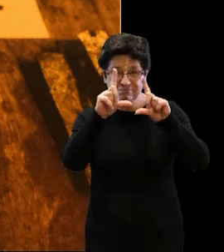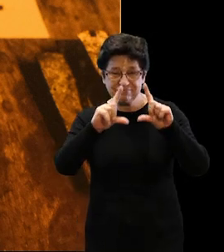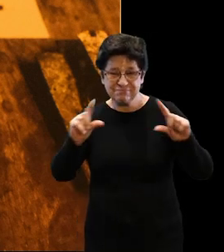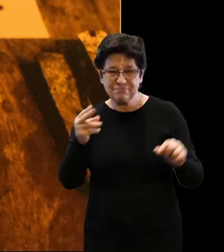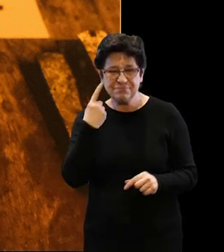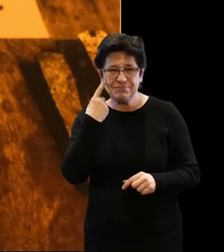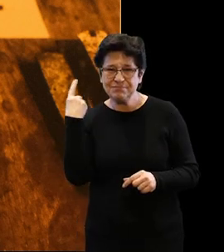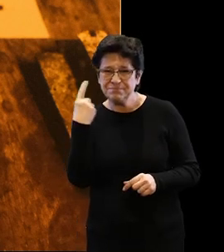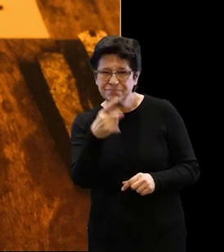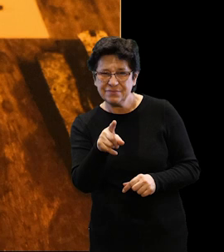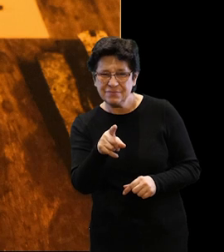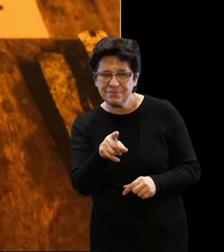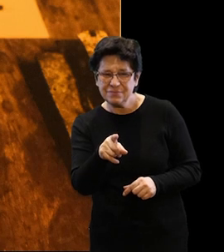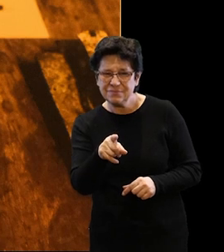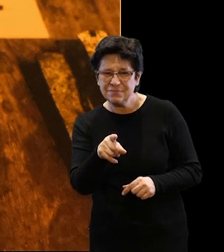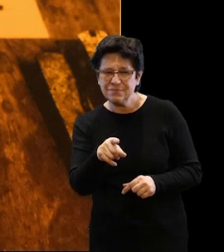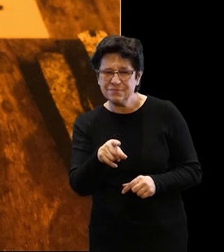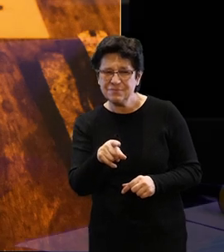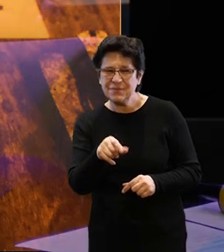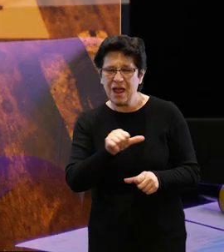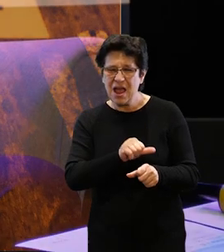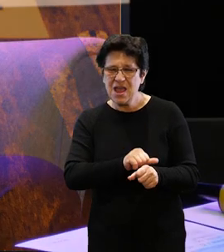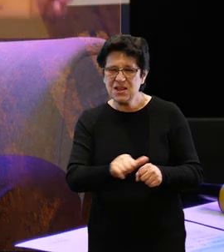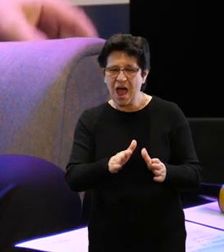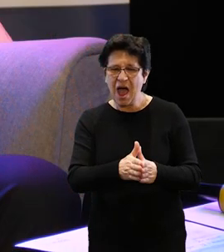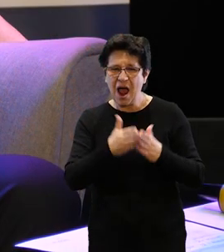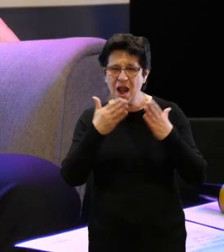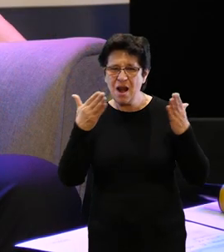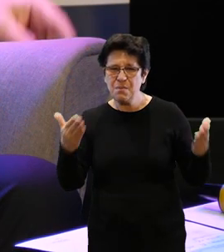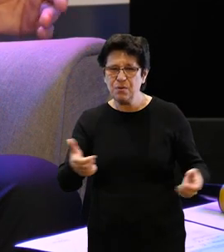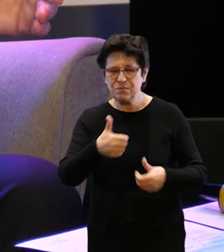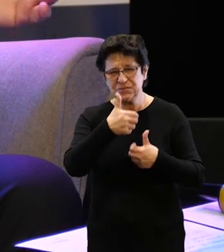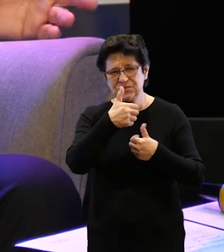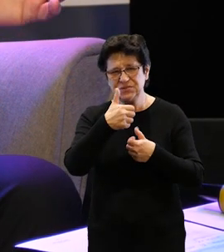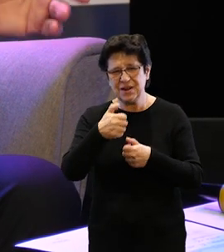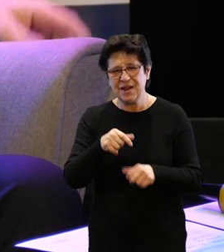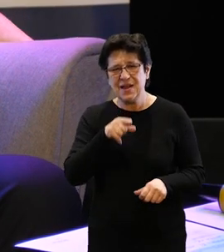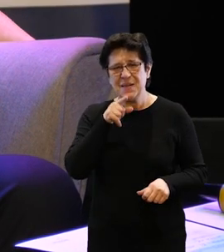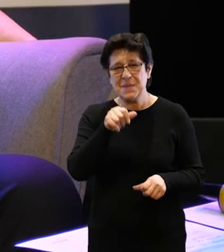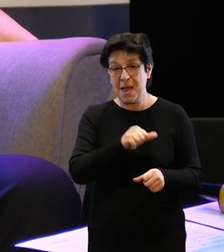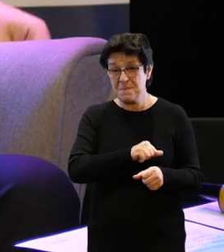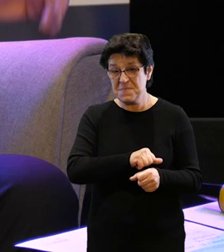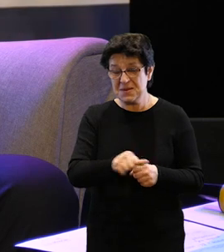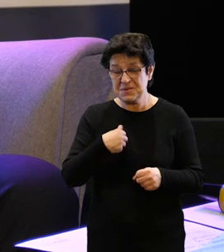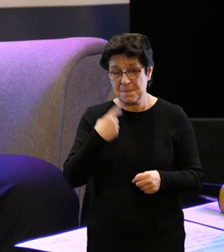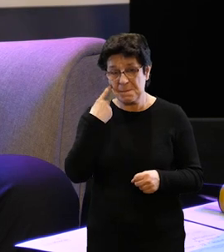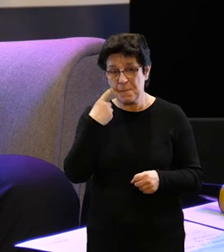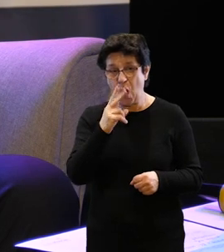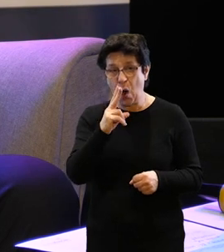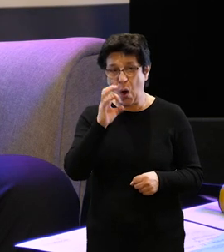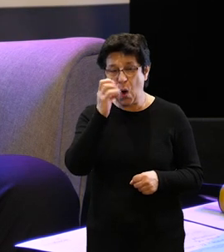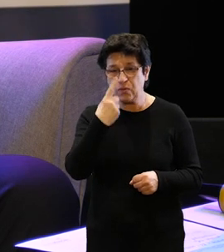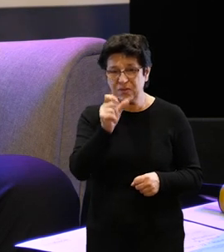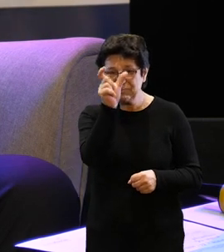ja potrafię sobie wyobrazić i zą spojrzałem na ten kod QR tam jest dużo więcej ciekawych rzeczy ale